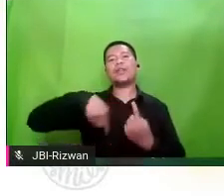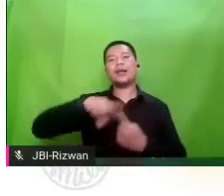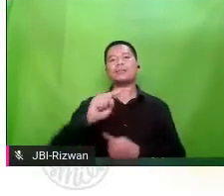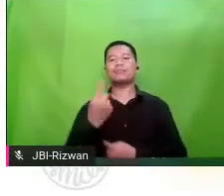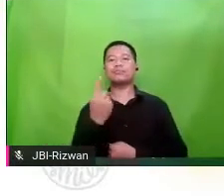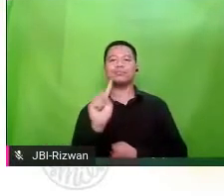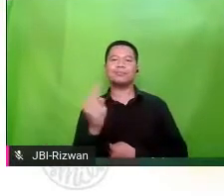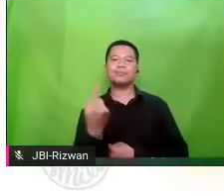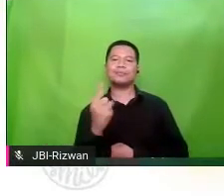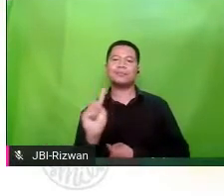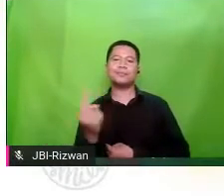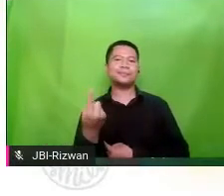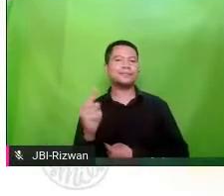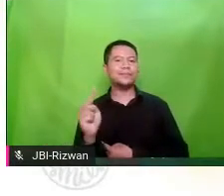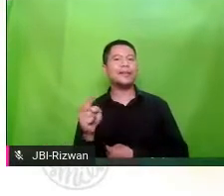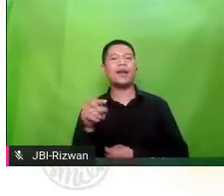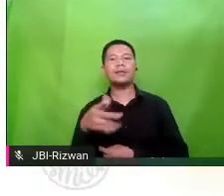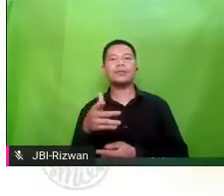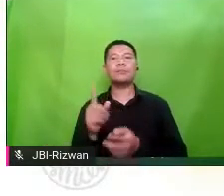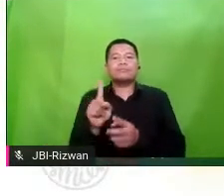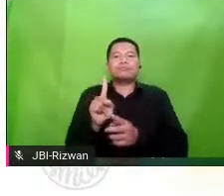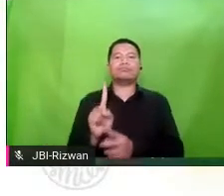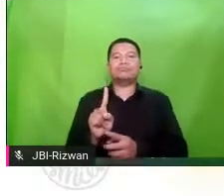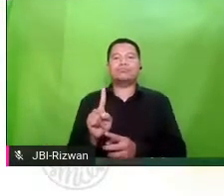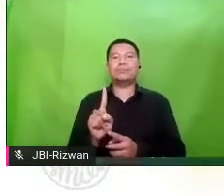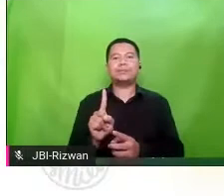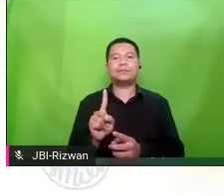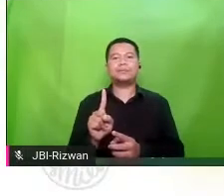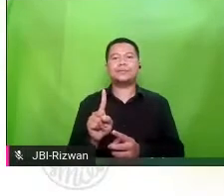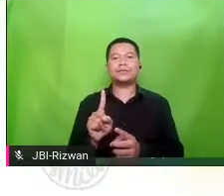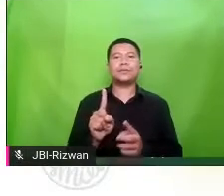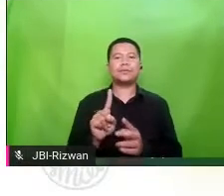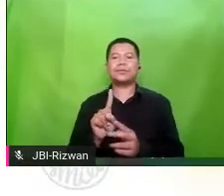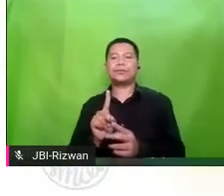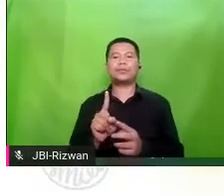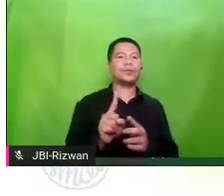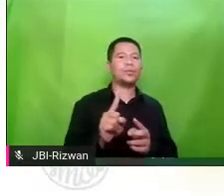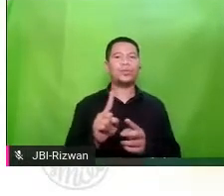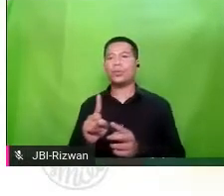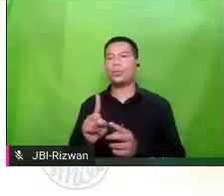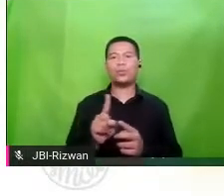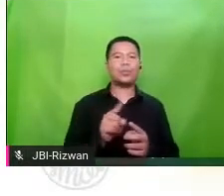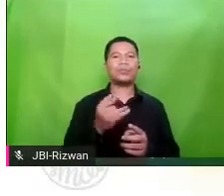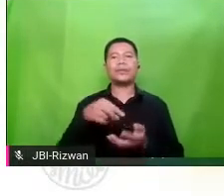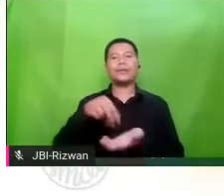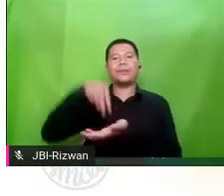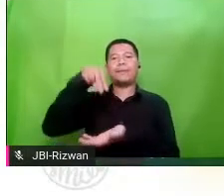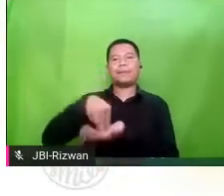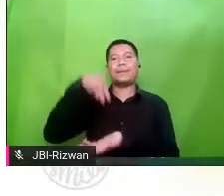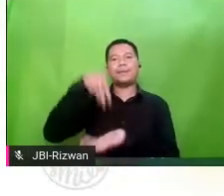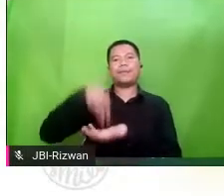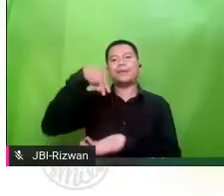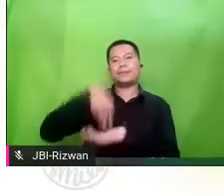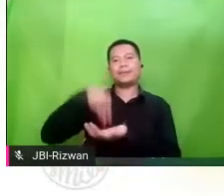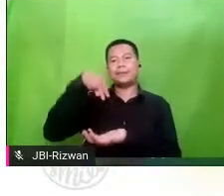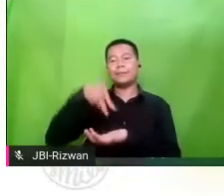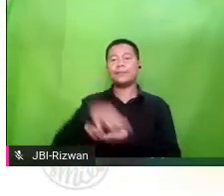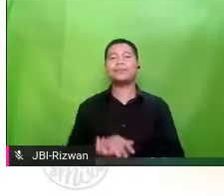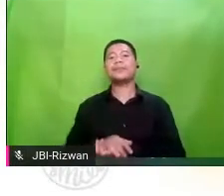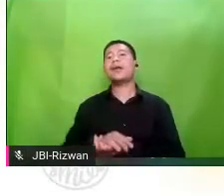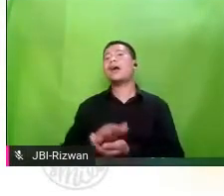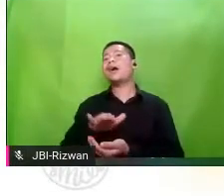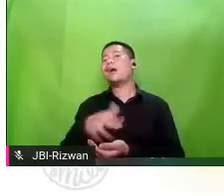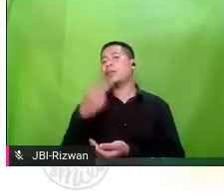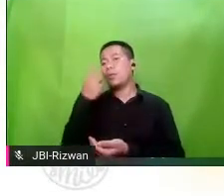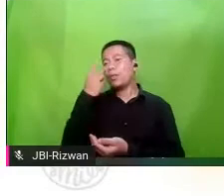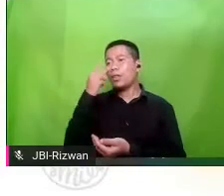kemudian body rocking, ya, menggerak-gerakkan tubuhnya ya seperti melompat-lompat, atau melihat sesuatu dengan cara